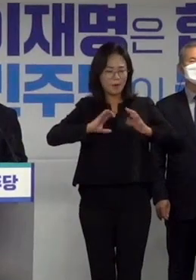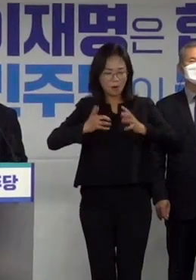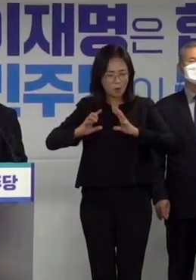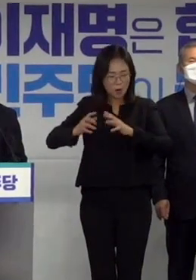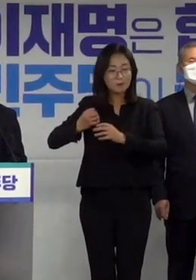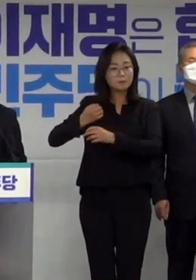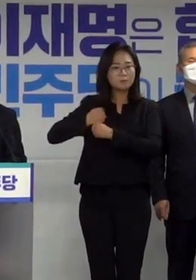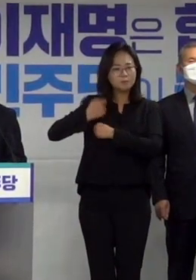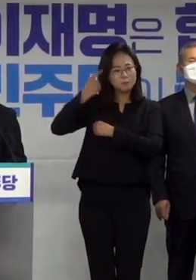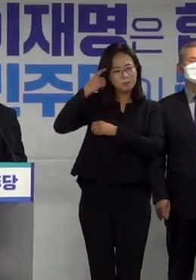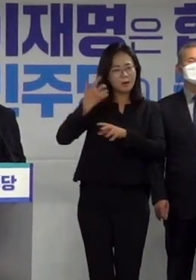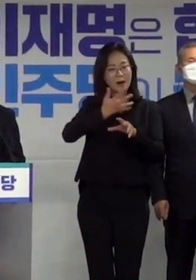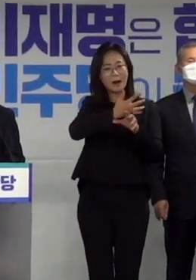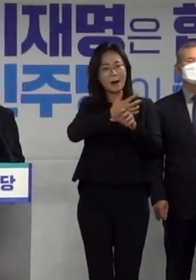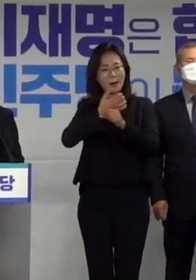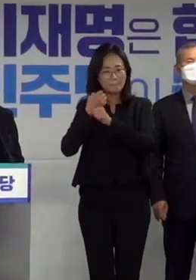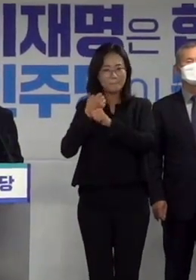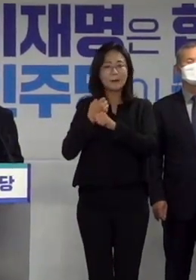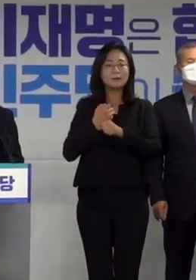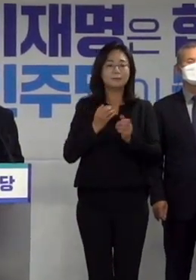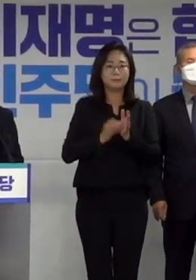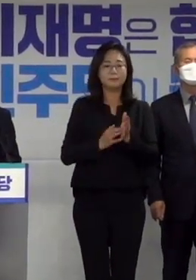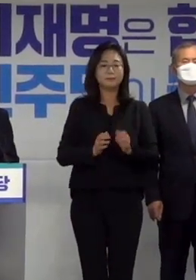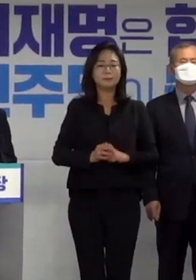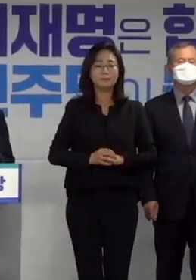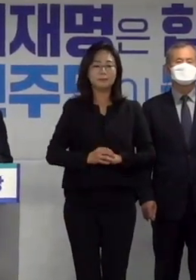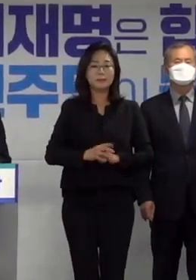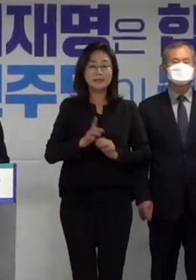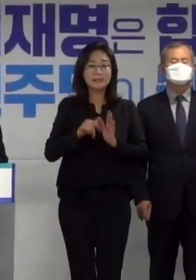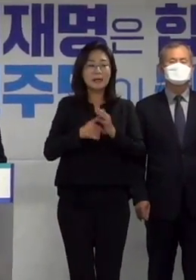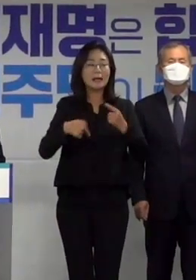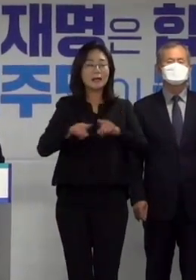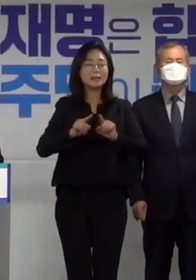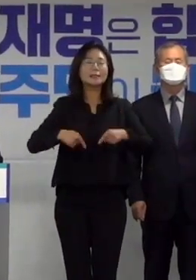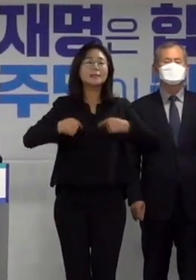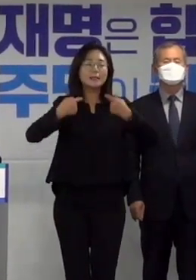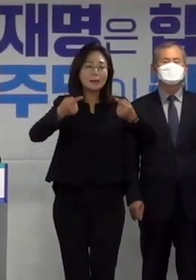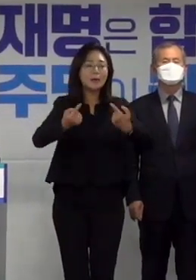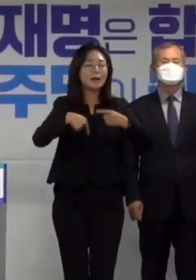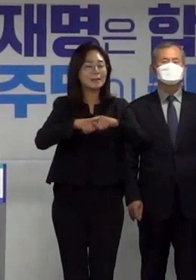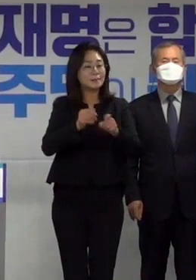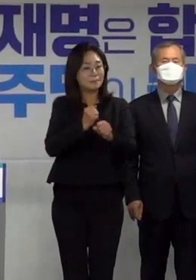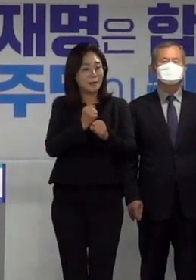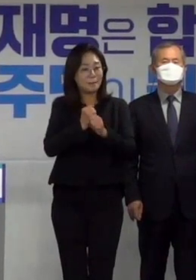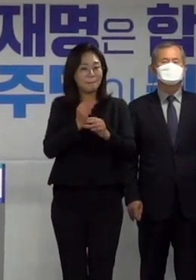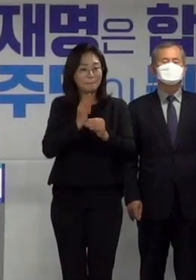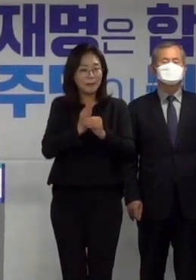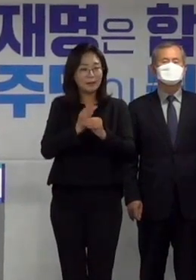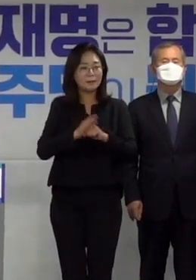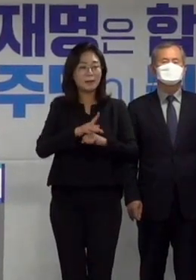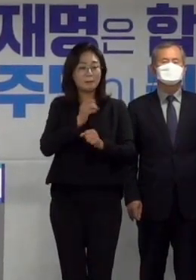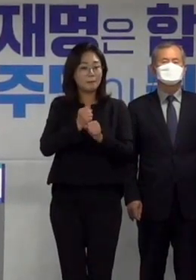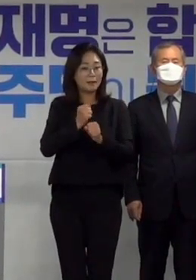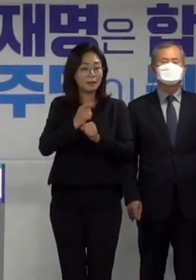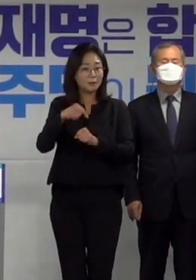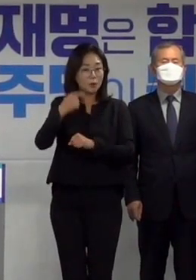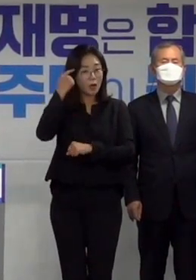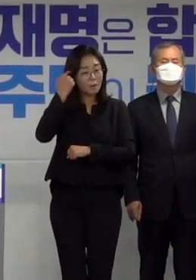이제 국방 공약들을 가다듬었는데 그때 같이 참여하고 같이 해서 만들고 그 만들어진 걸 갖다가